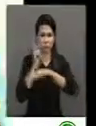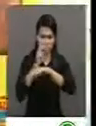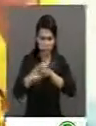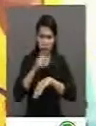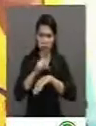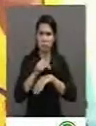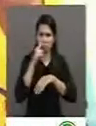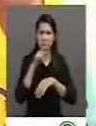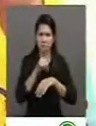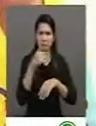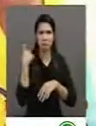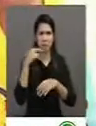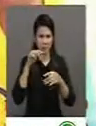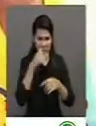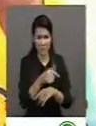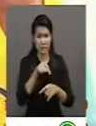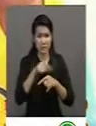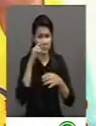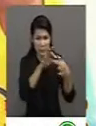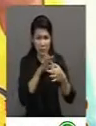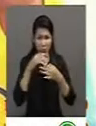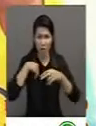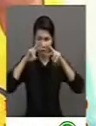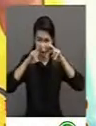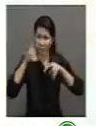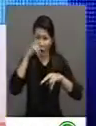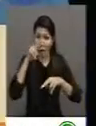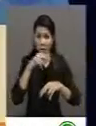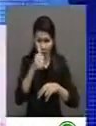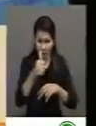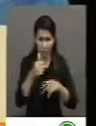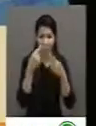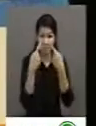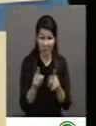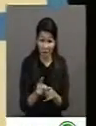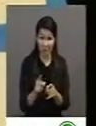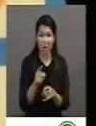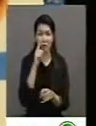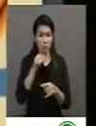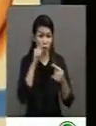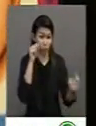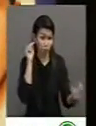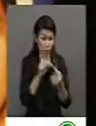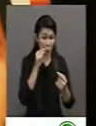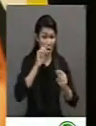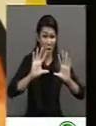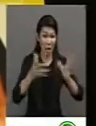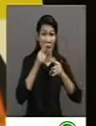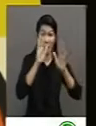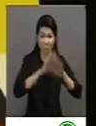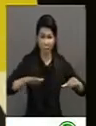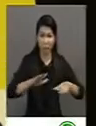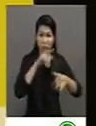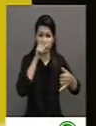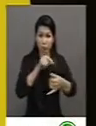ยังถือเป็นเครื่องมือที่มีประสิทธิภาพในการติดตามอีกด้วยแต่ไม่ได้หมายความว่าจะเหมาะกับการหายไปของเด็กทุกค